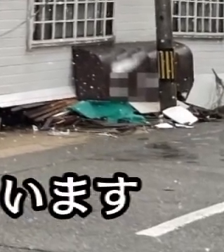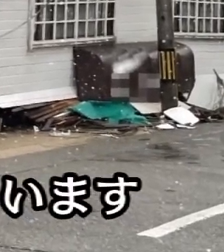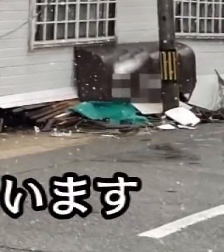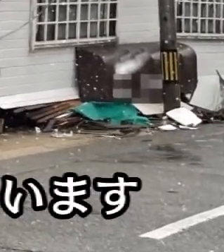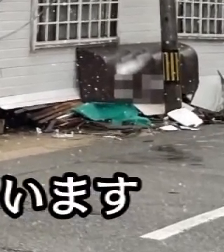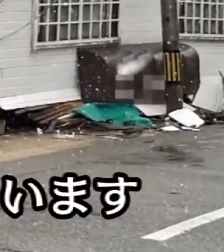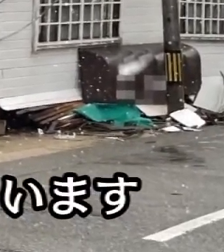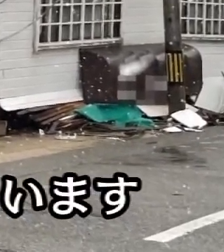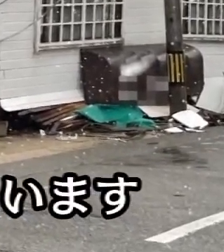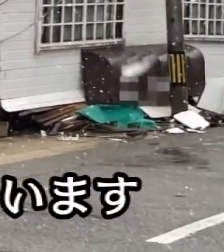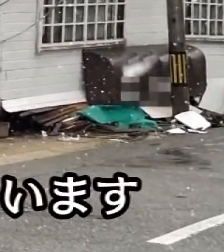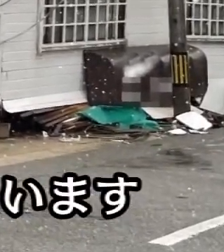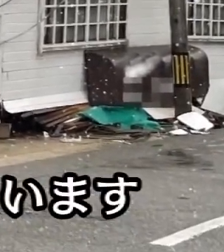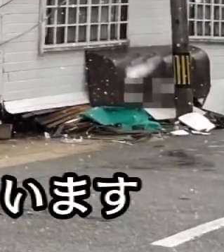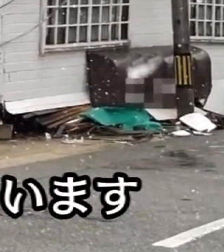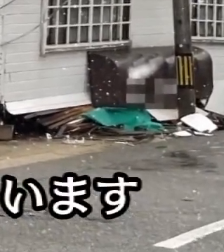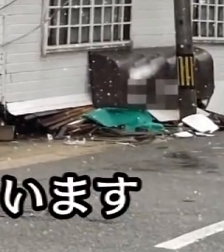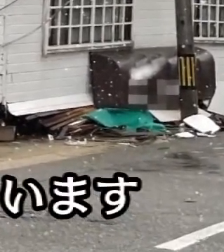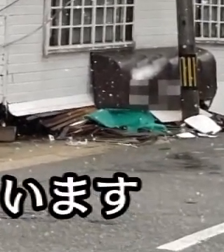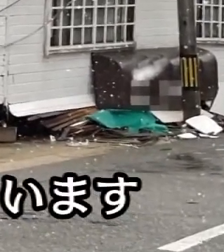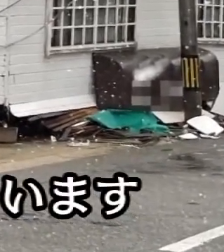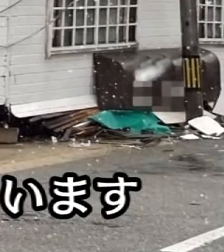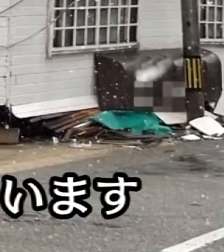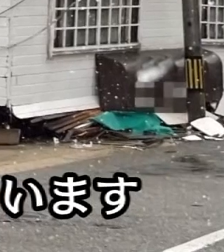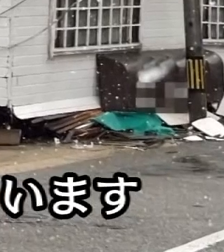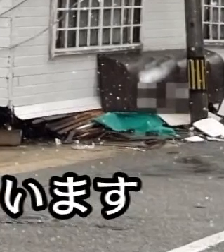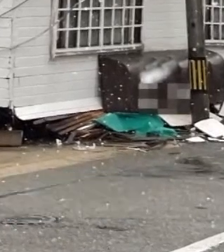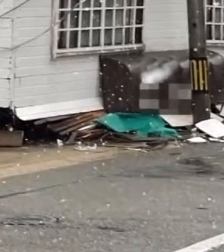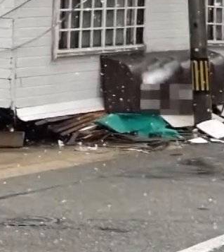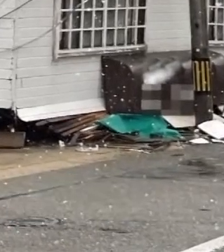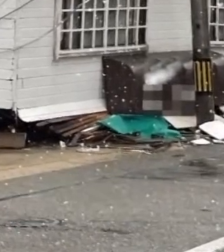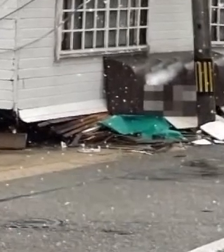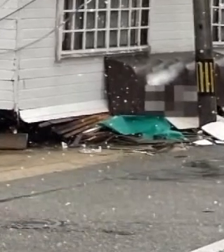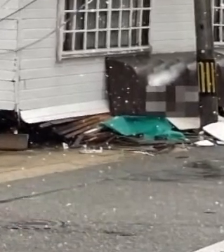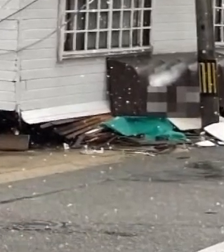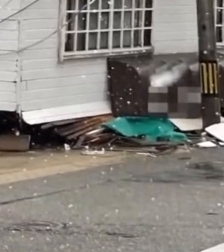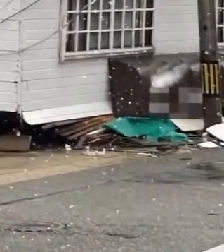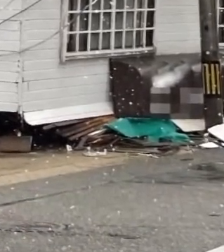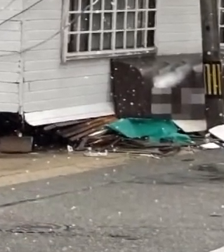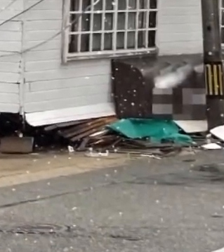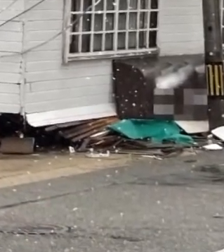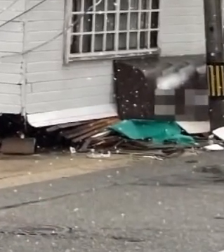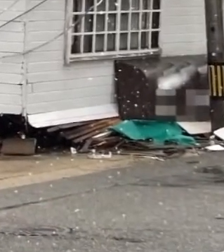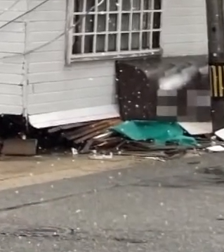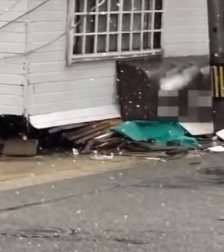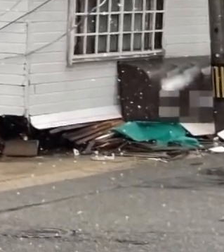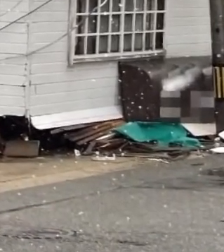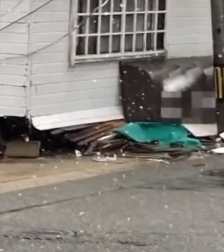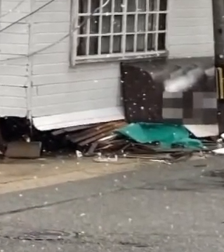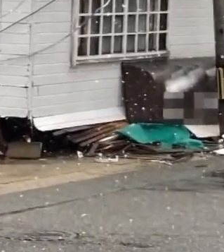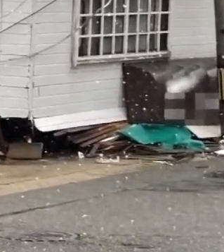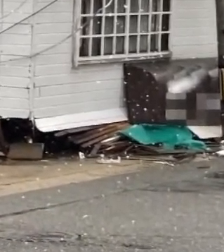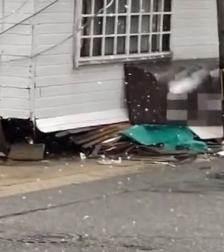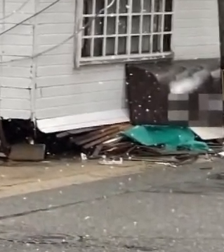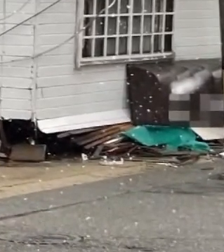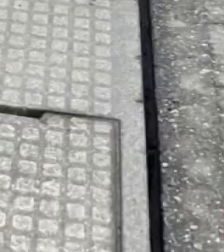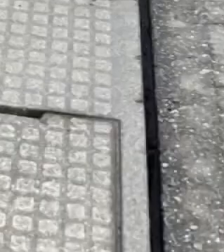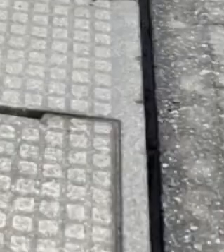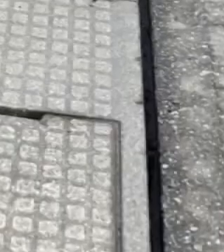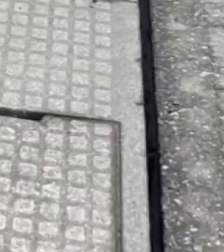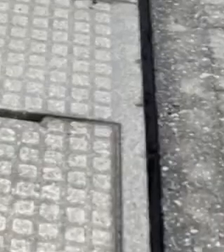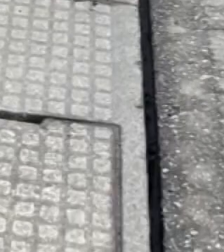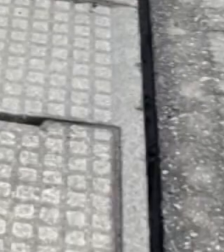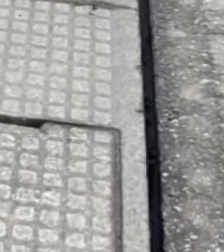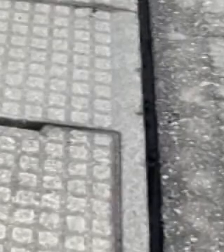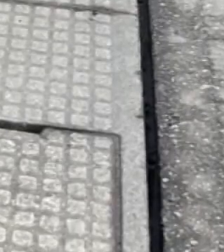近年、日本各地で大きな地震が起こっています。令和6年1月1日16時過ぎに